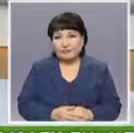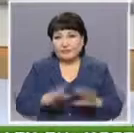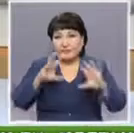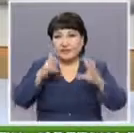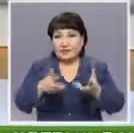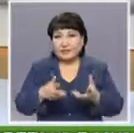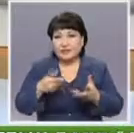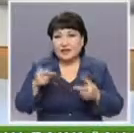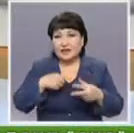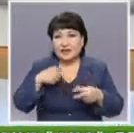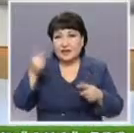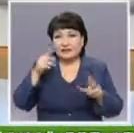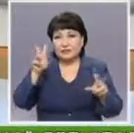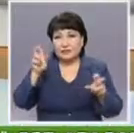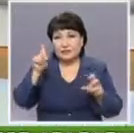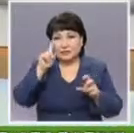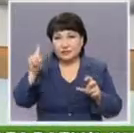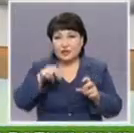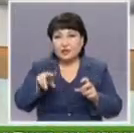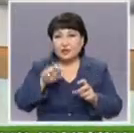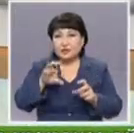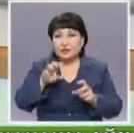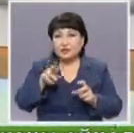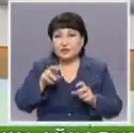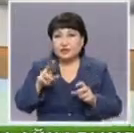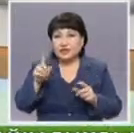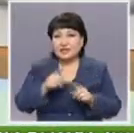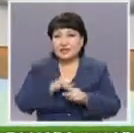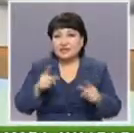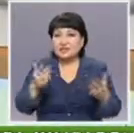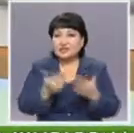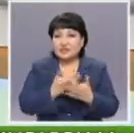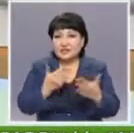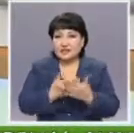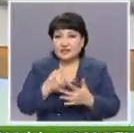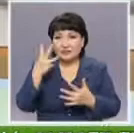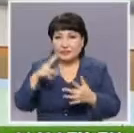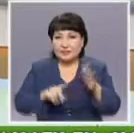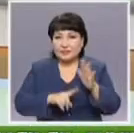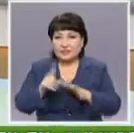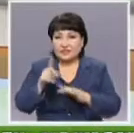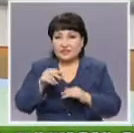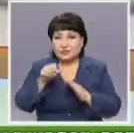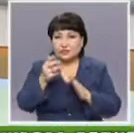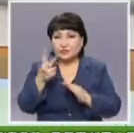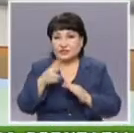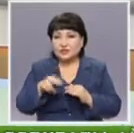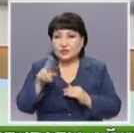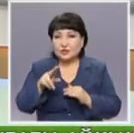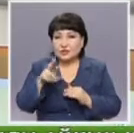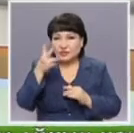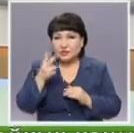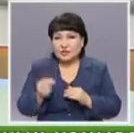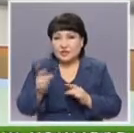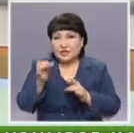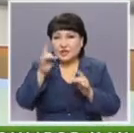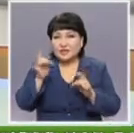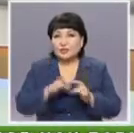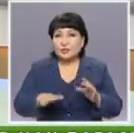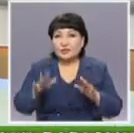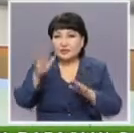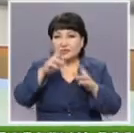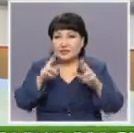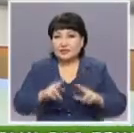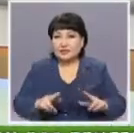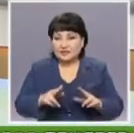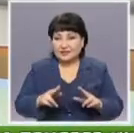Әлемге аты мәшһүр Дос Мұқасан әндері жаңа сипат алады. 3-ші желтоқсан күні Республика сарайында біздің арнаның ұйымдастыруымен